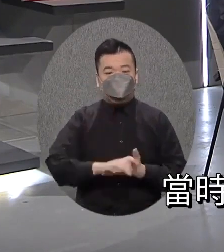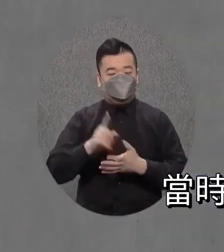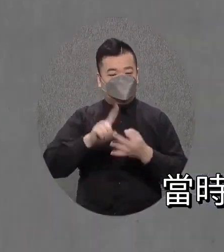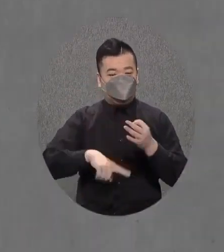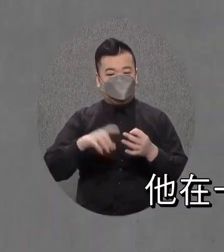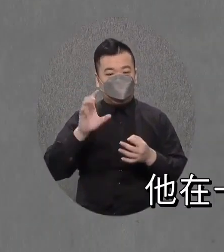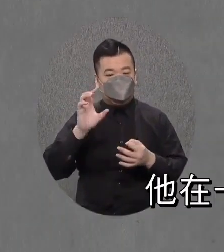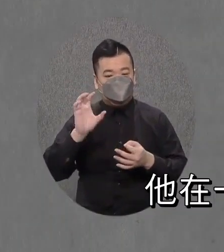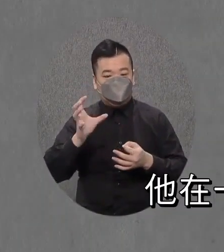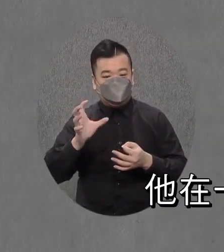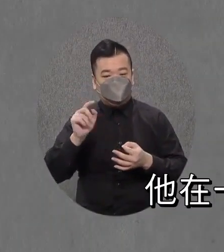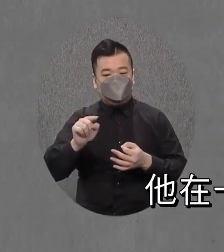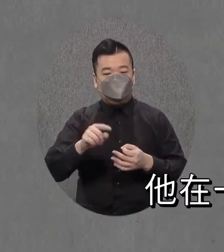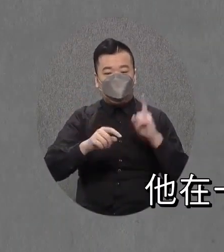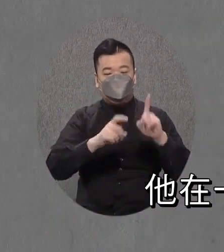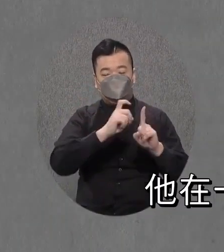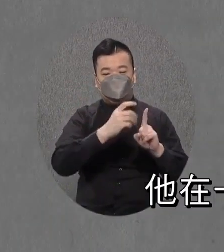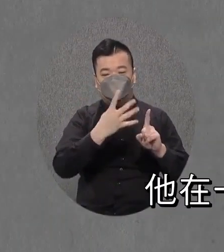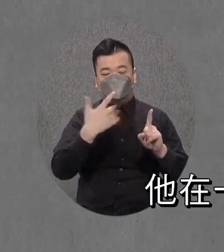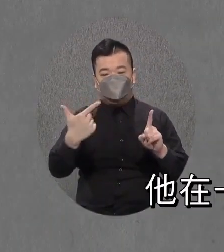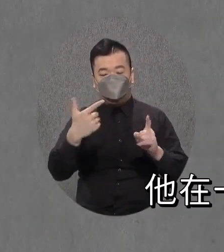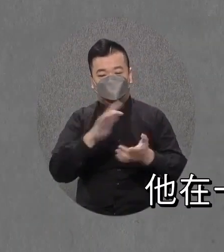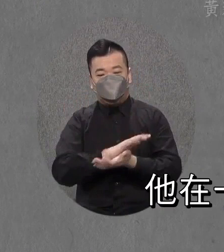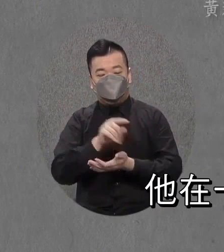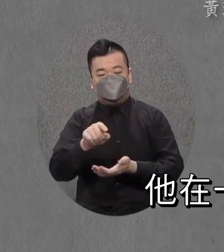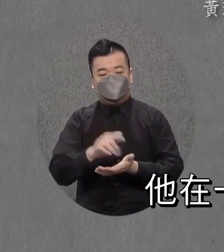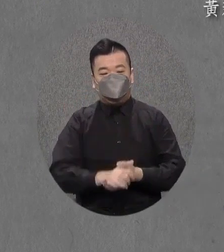生。佢喺1948年嘅木刻版畫